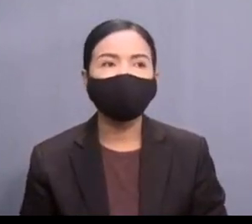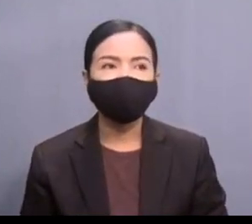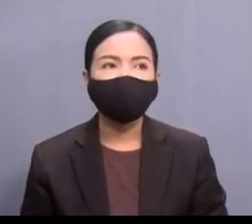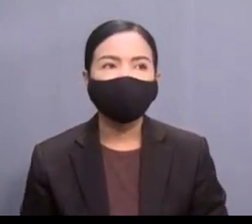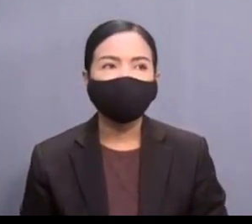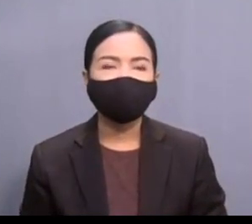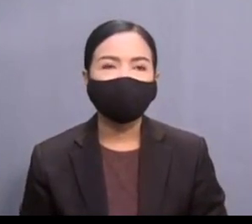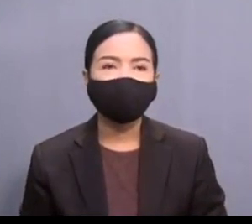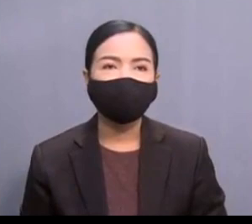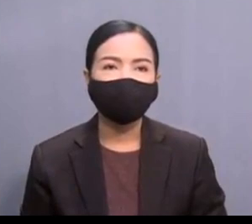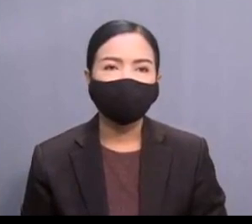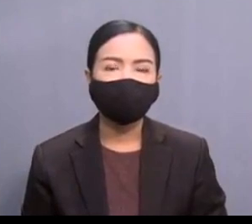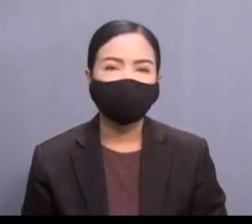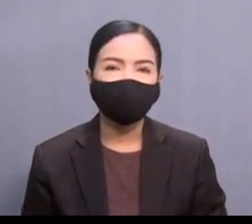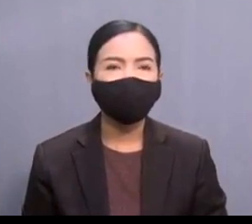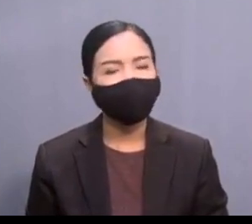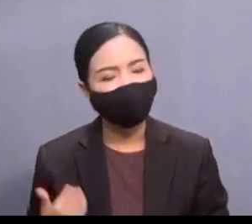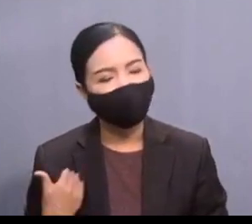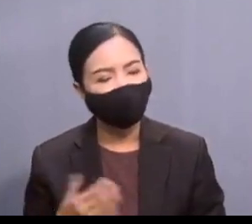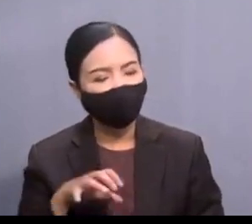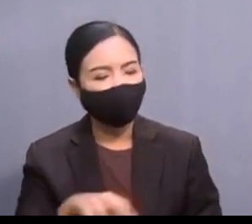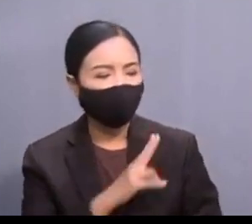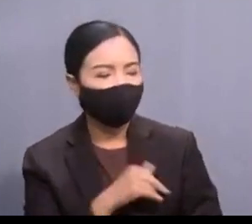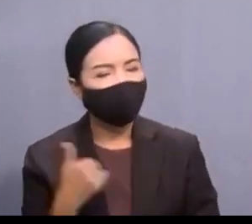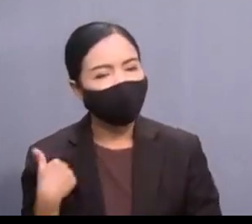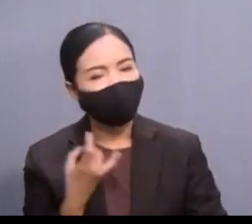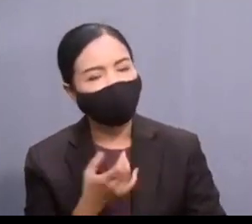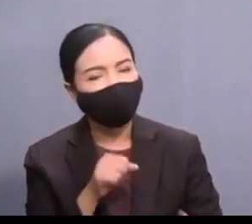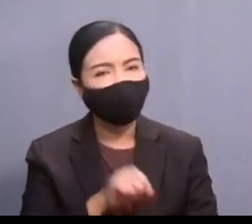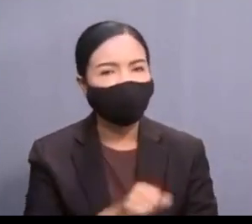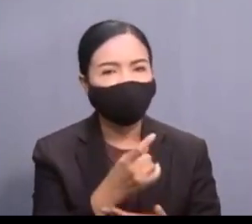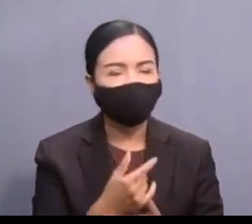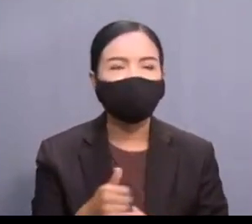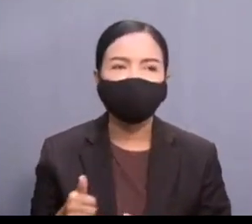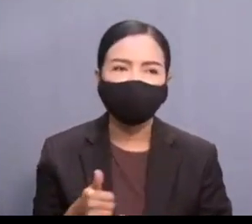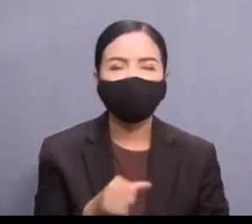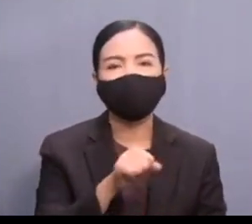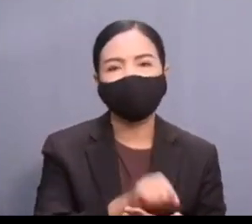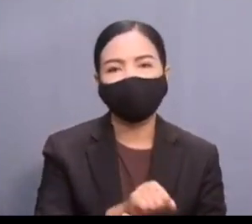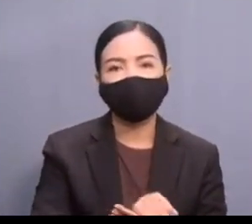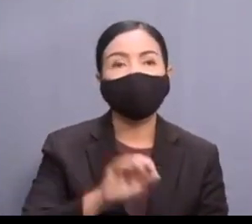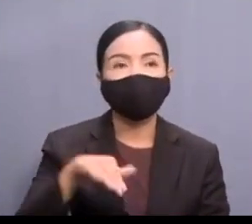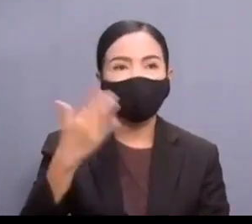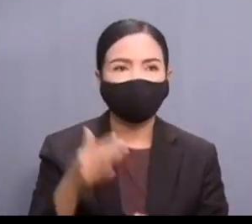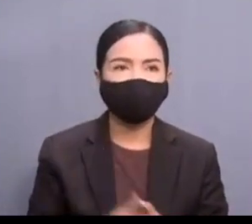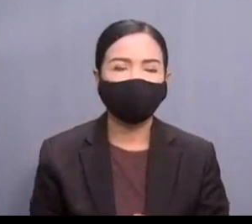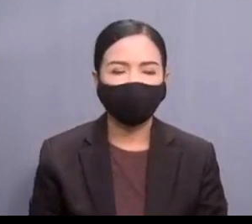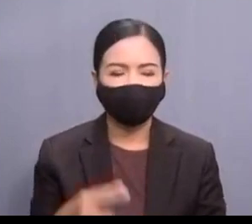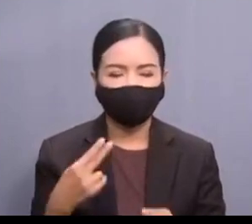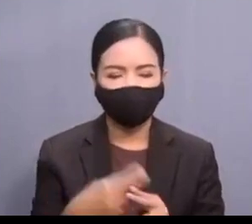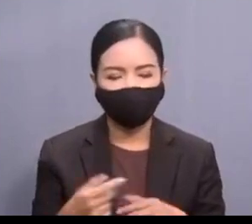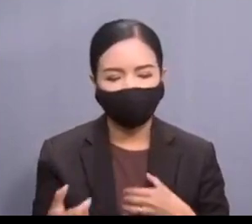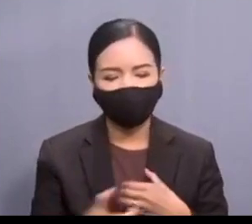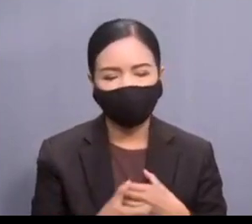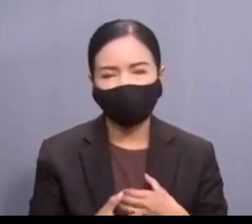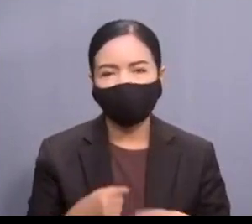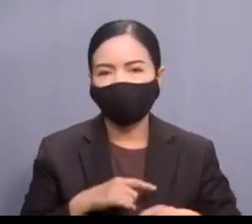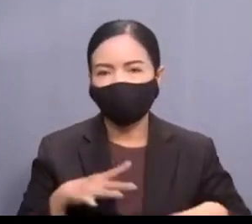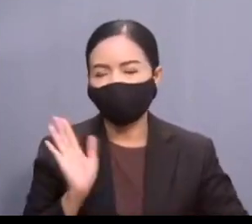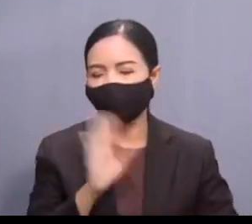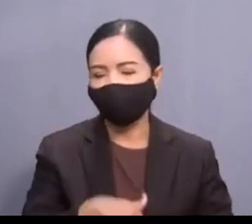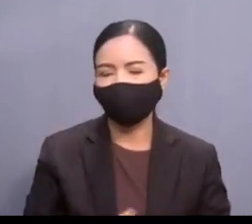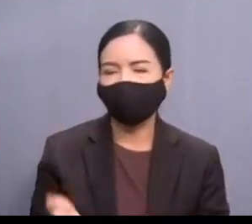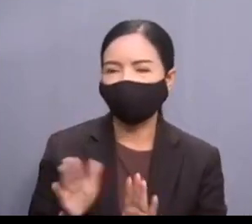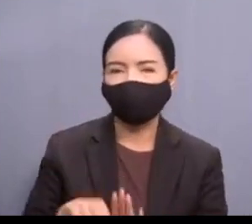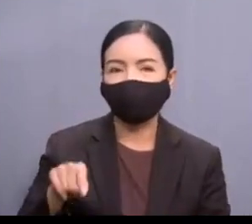จะนำอะไรเข้ามายังไงจองอะไรไว้บ้างหรือเปล่าบางคนเขาก็ไปจ่อกับไว้แล้วว่าไม่ตรงใจก็จะไป